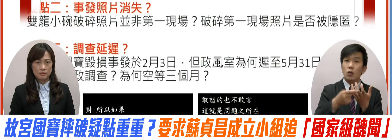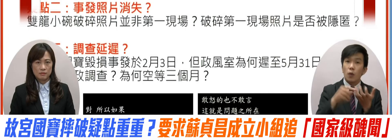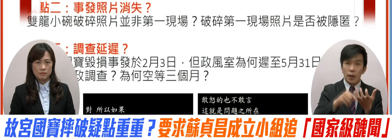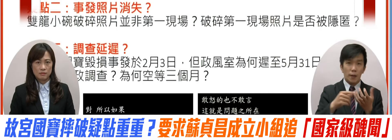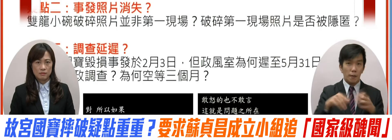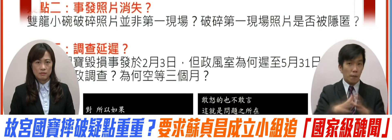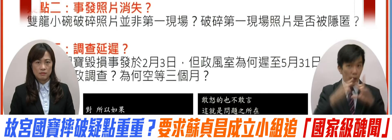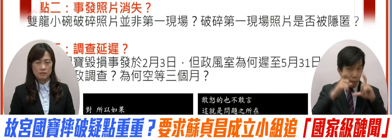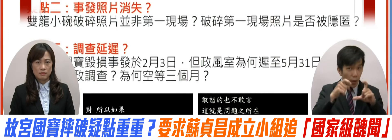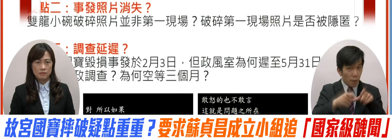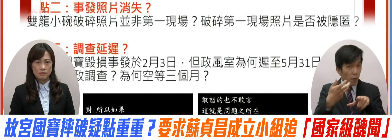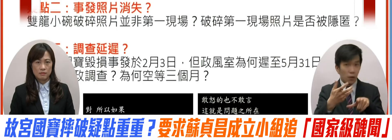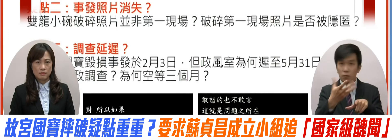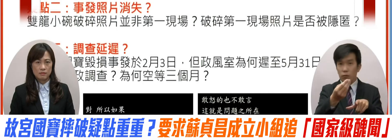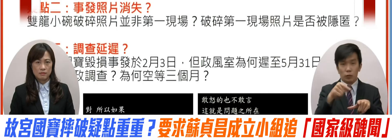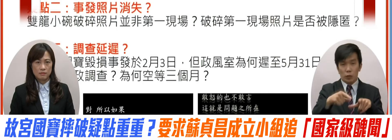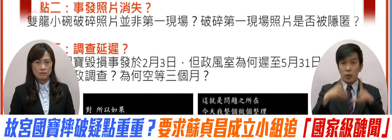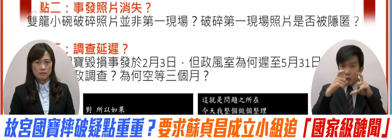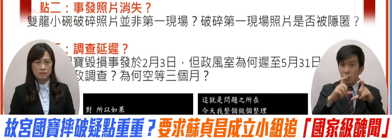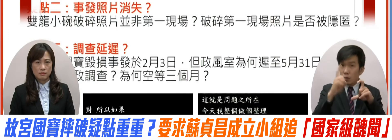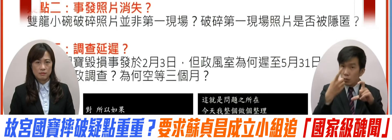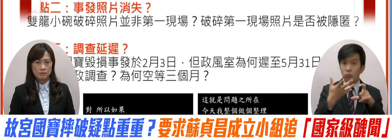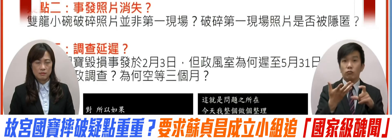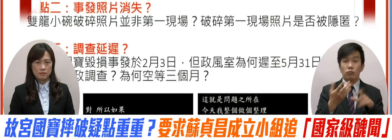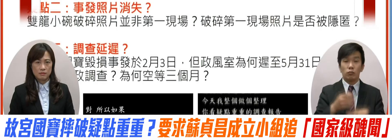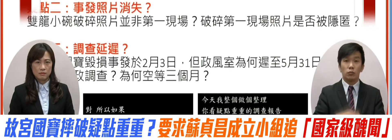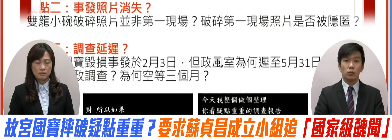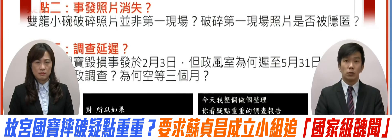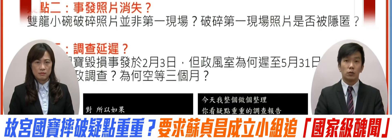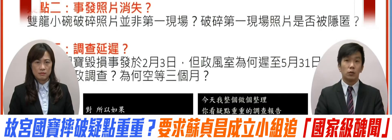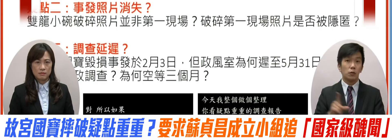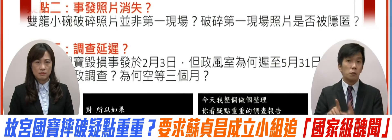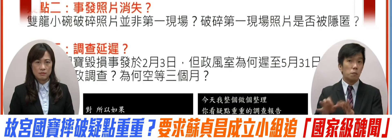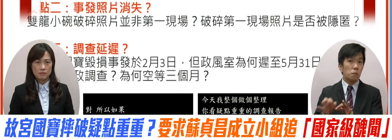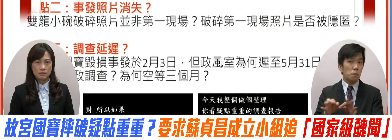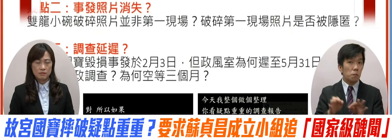匿，整个的行政调查为什么拖了3个月以上，